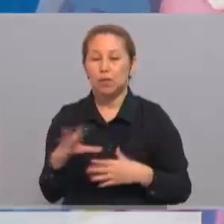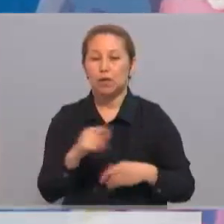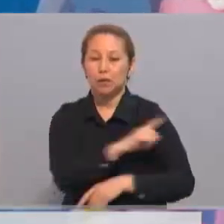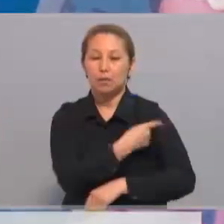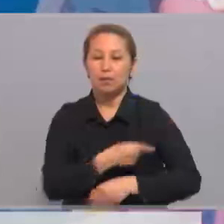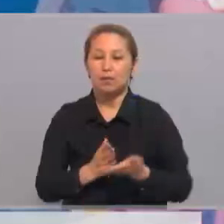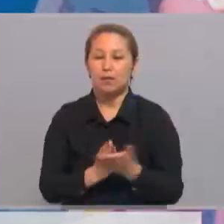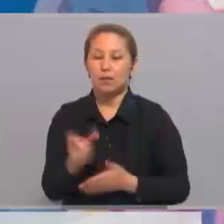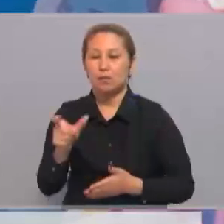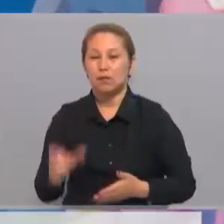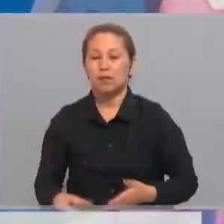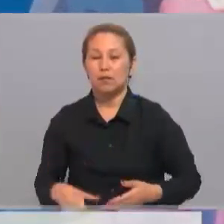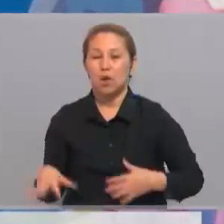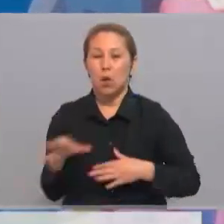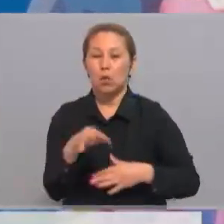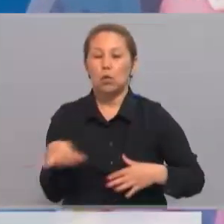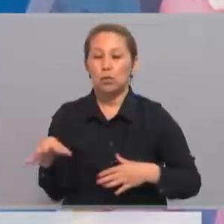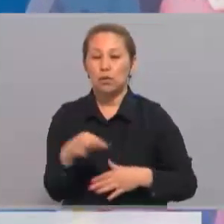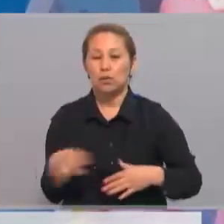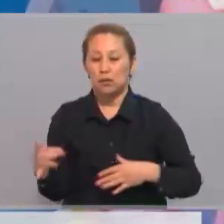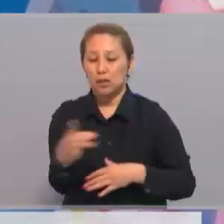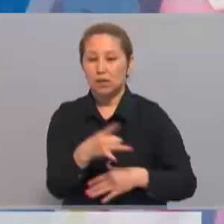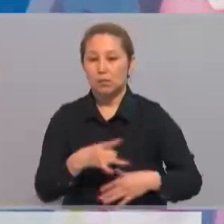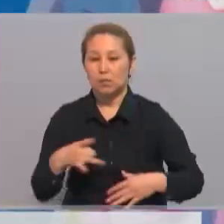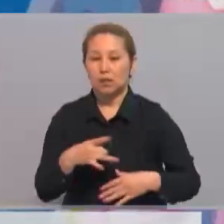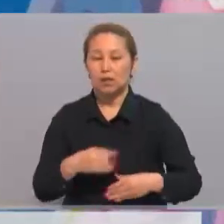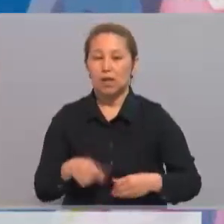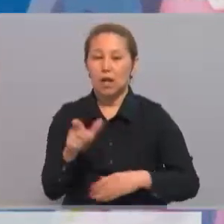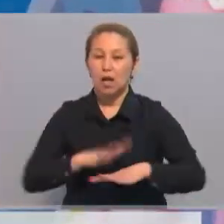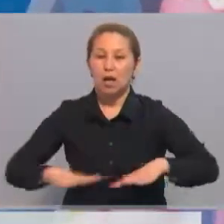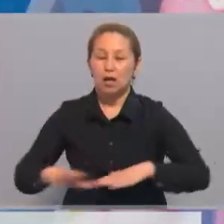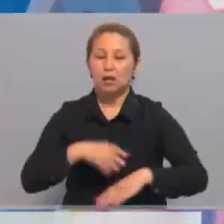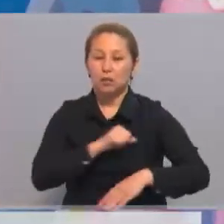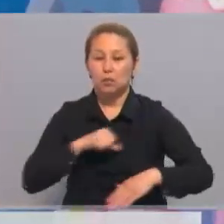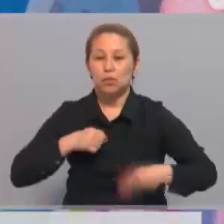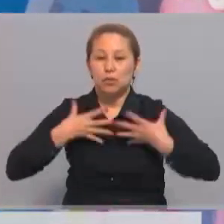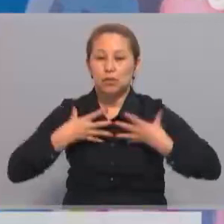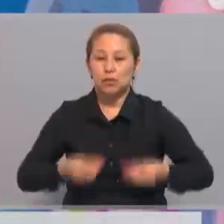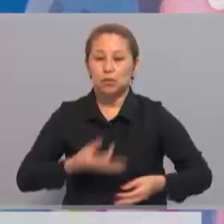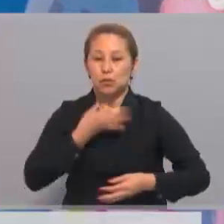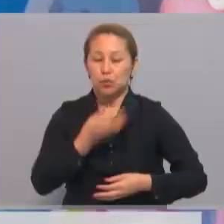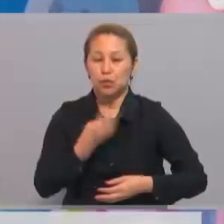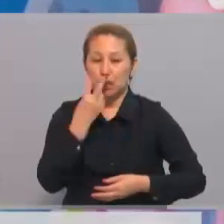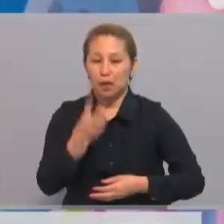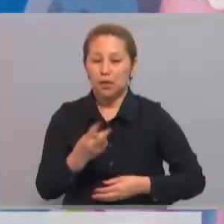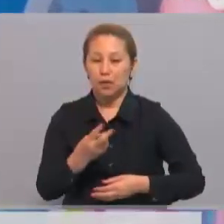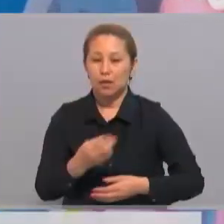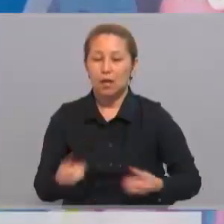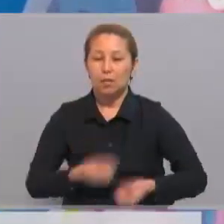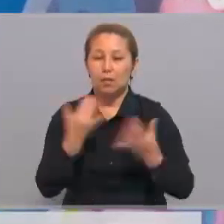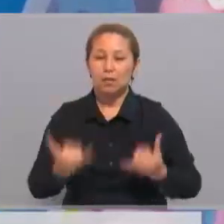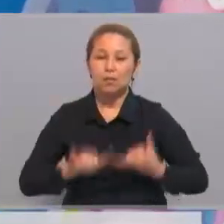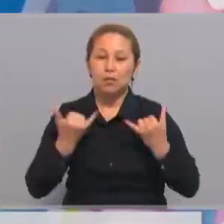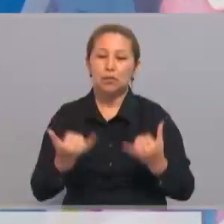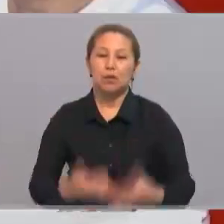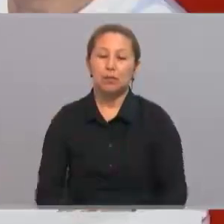медицина қызметкерлерін облыс, аудан, республикада халықты өз денсаулығына жауапкершілікпен қарайтын халықты мен осы мерекесімен